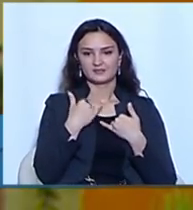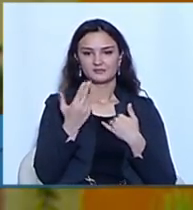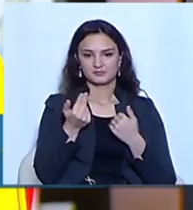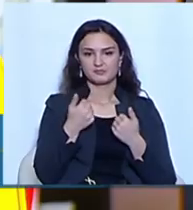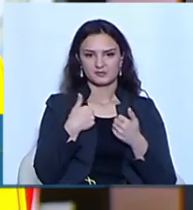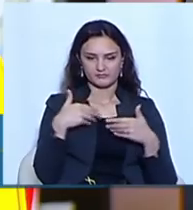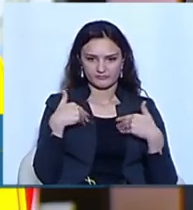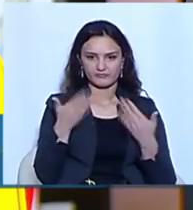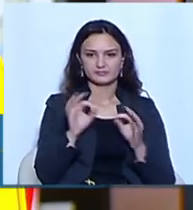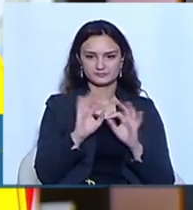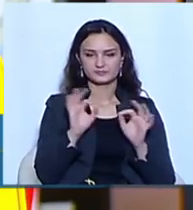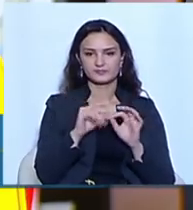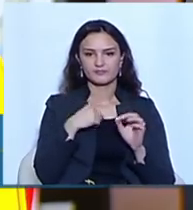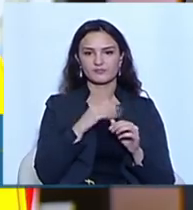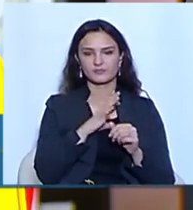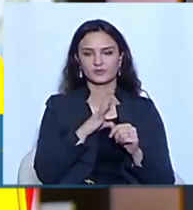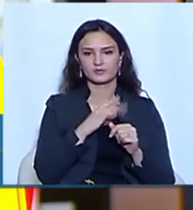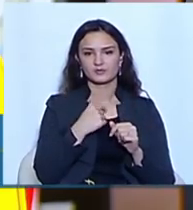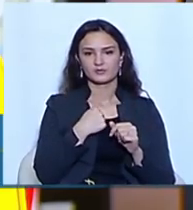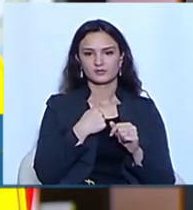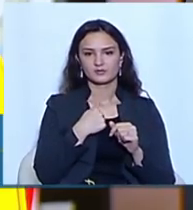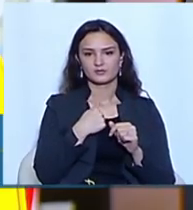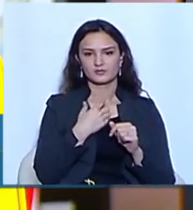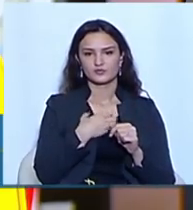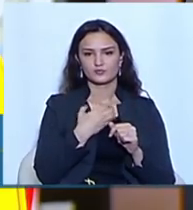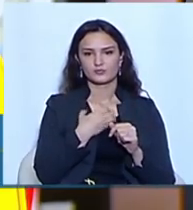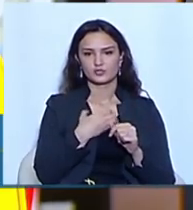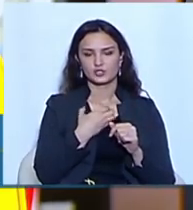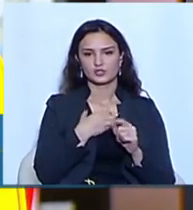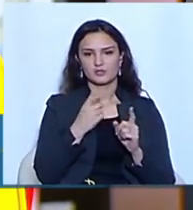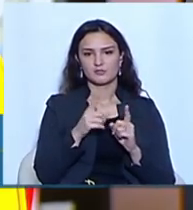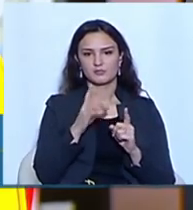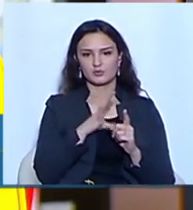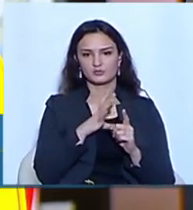მართლა გამოვტყდები რომ მქონდა შფოთვა და შიში